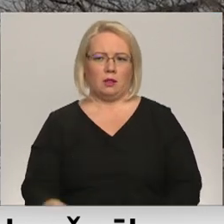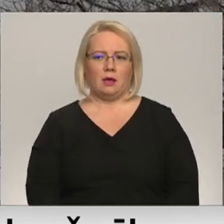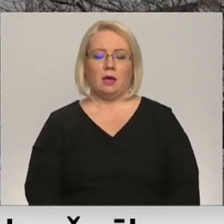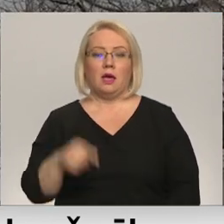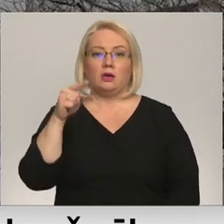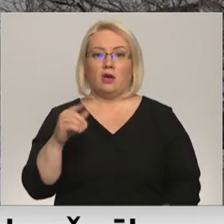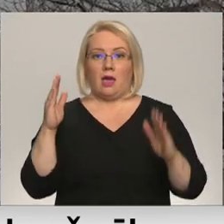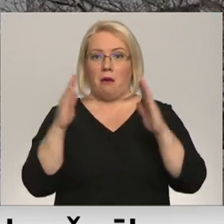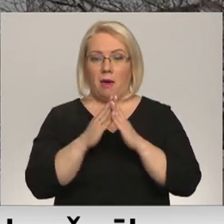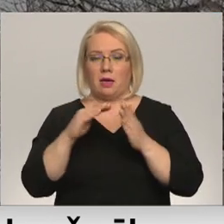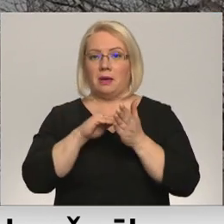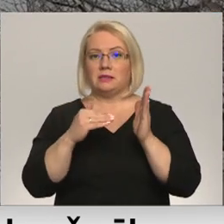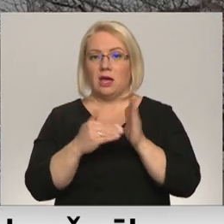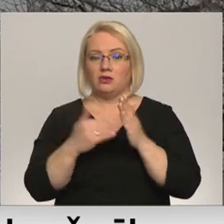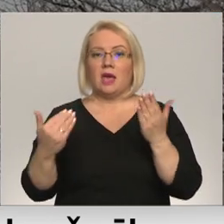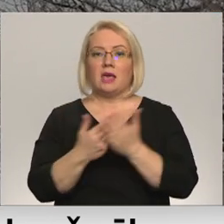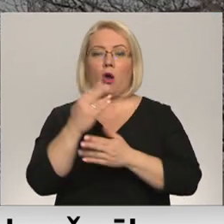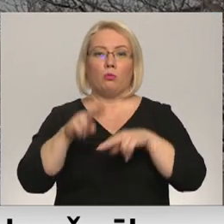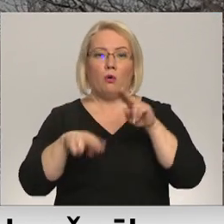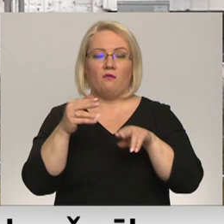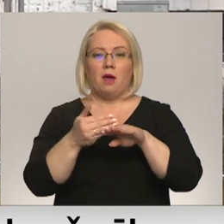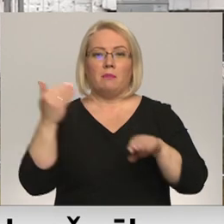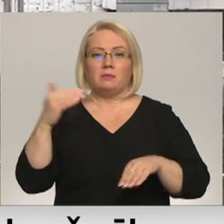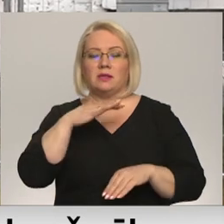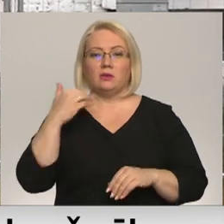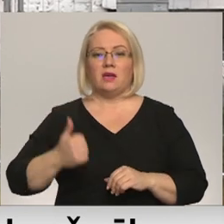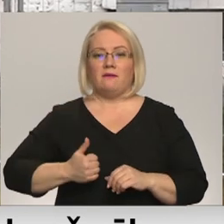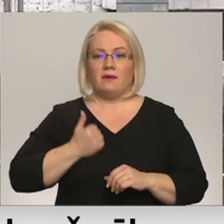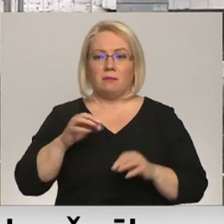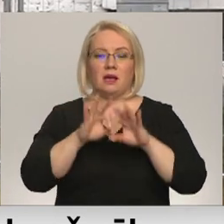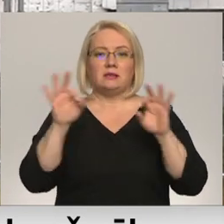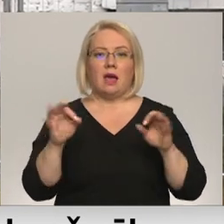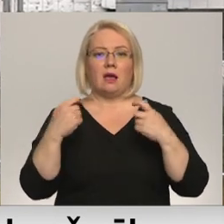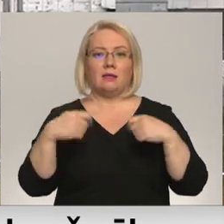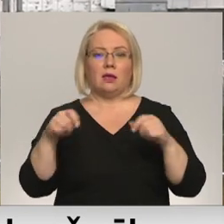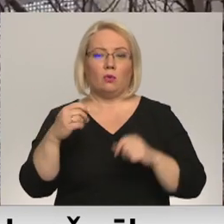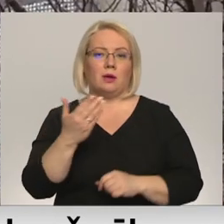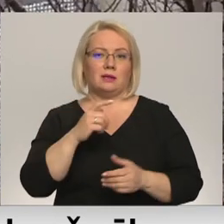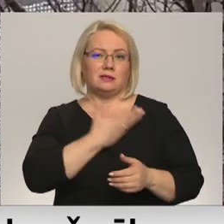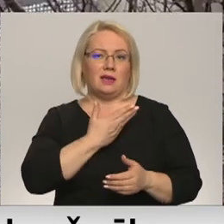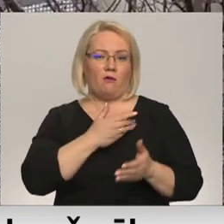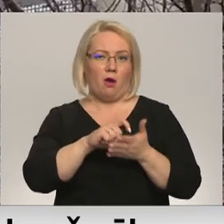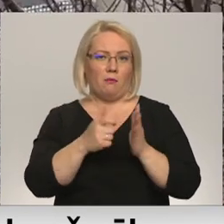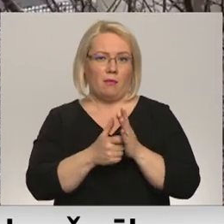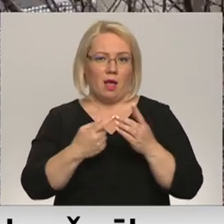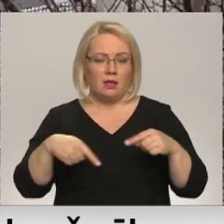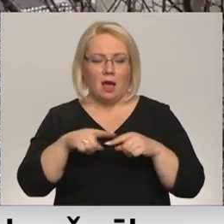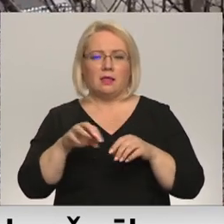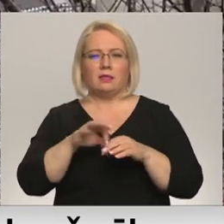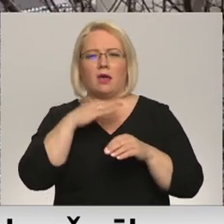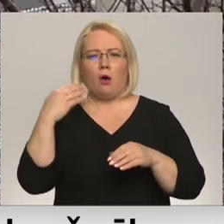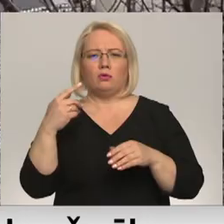Šajā ēkā, kas pēc status joprojām ir jaunbūvē, pirms vairākiem gadiem uzņēmums Leņinam sāka tirgot dzīvojamās platības. Iedzīvotājs slēdz nodomu līgumus,